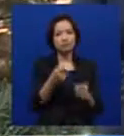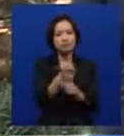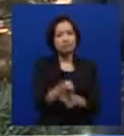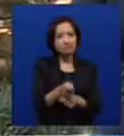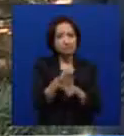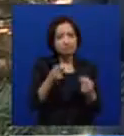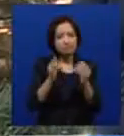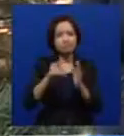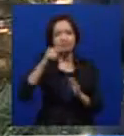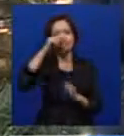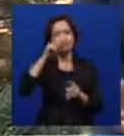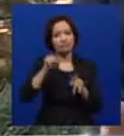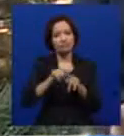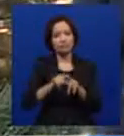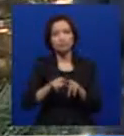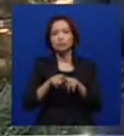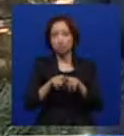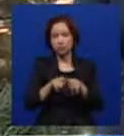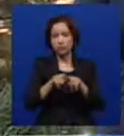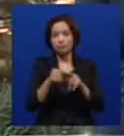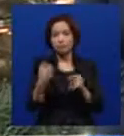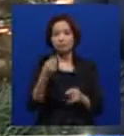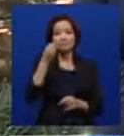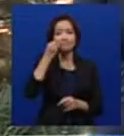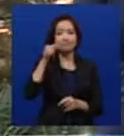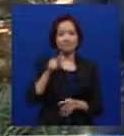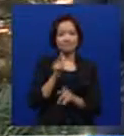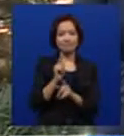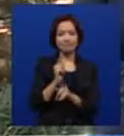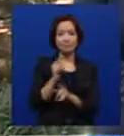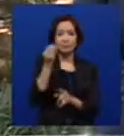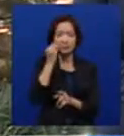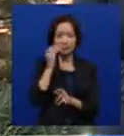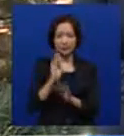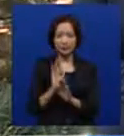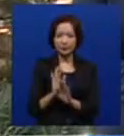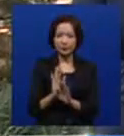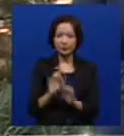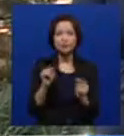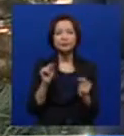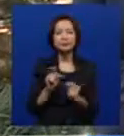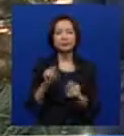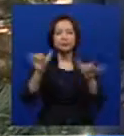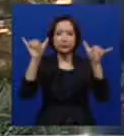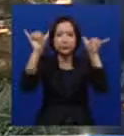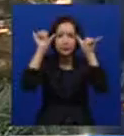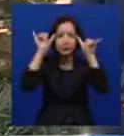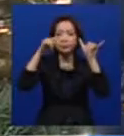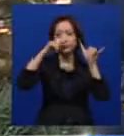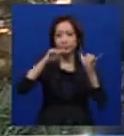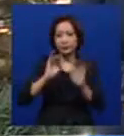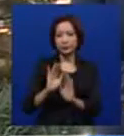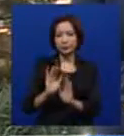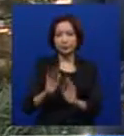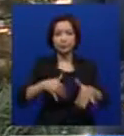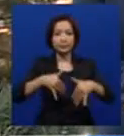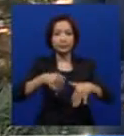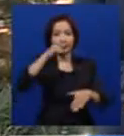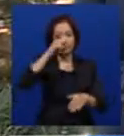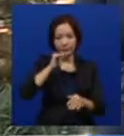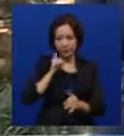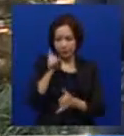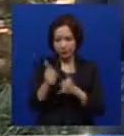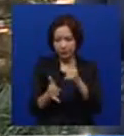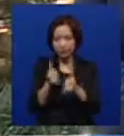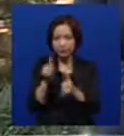ของคนไทยด้วยขณะนี้มีหมู่บ้านที่อนุรักษ์ควายไทยที่จังหวัดสุพรรณบุรีและยังได้อนุรักษ์ควายไทยเพื่อให้ประชาชนได้เข้าไปศึกษาหา